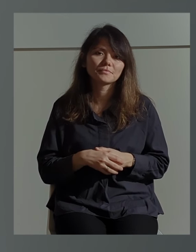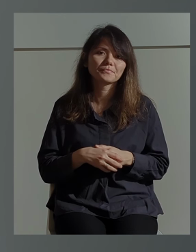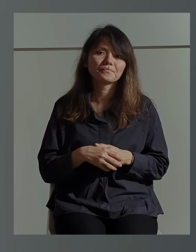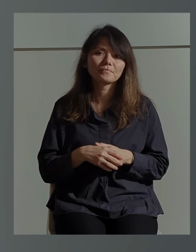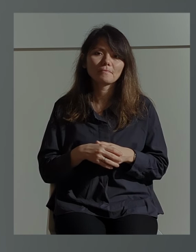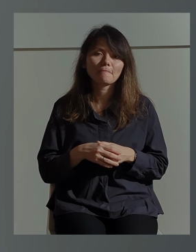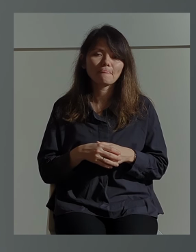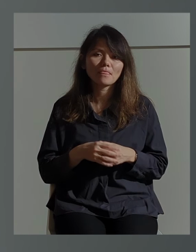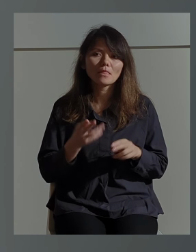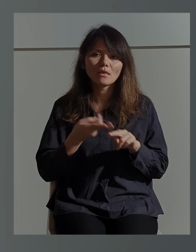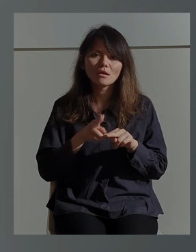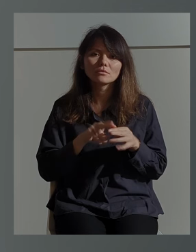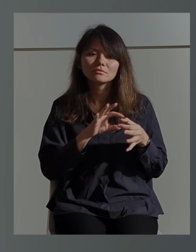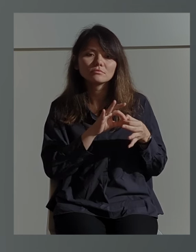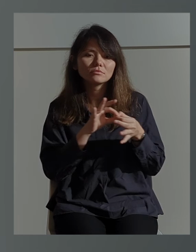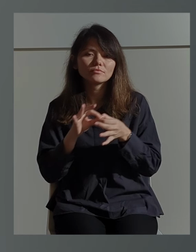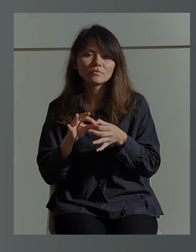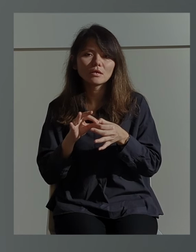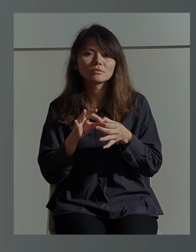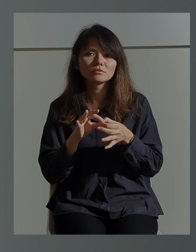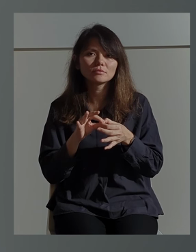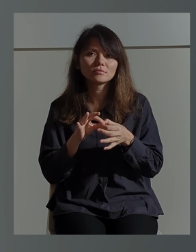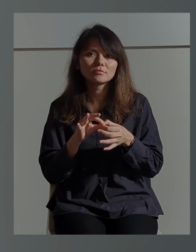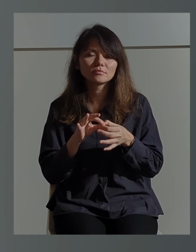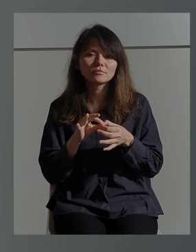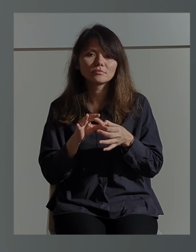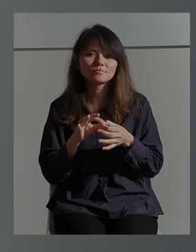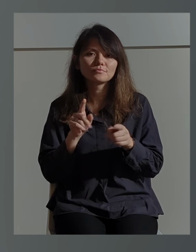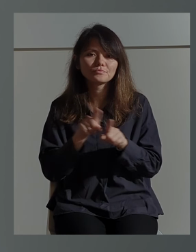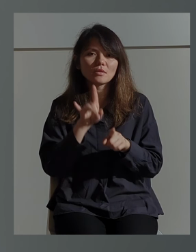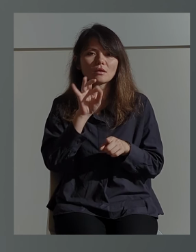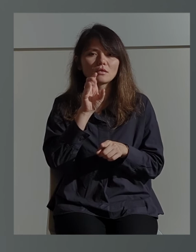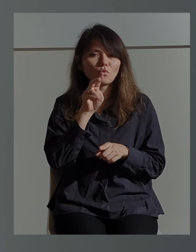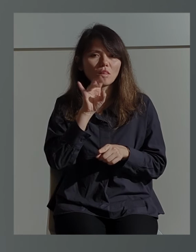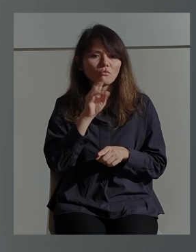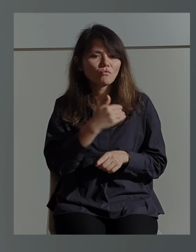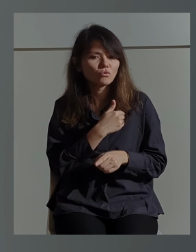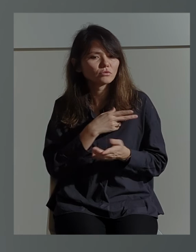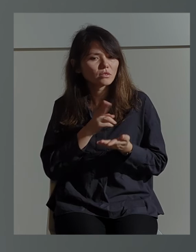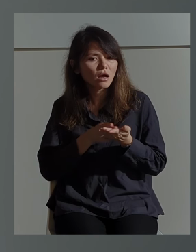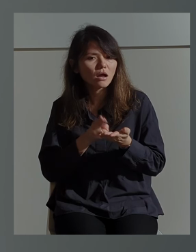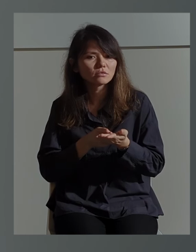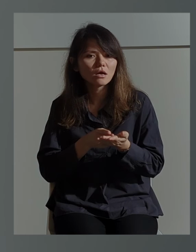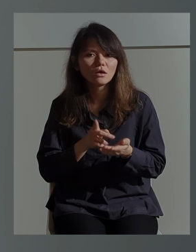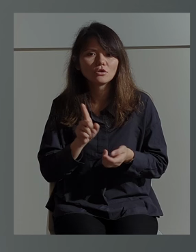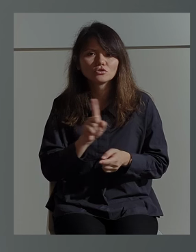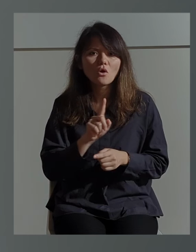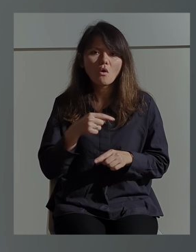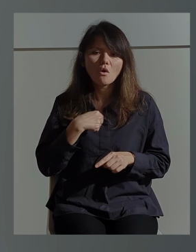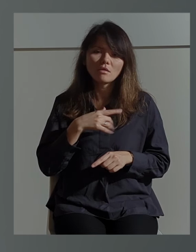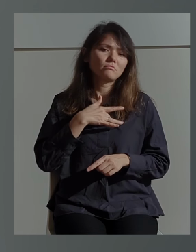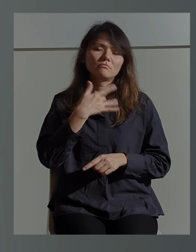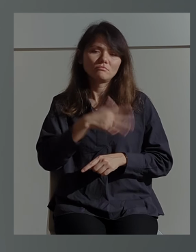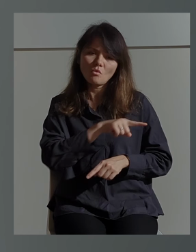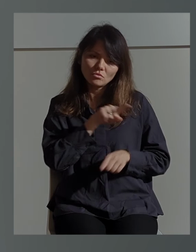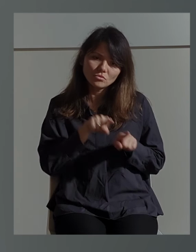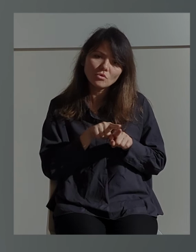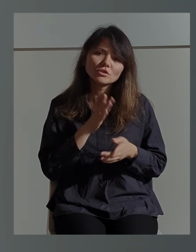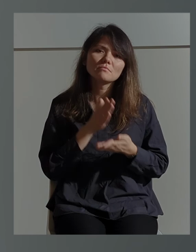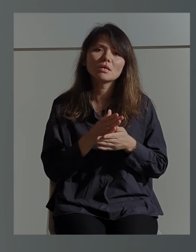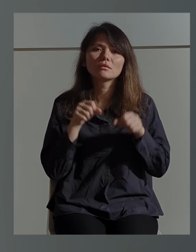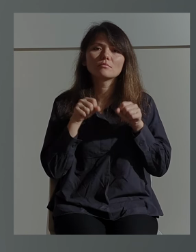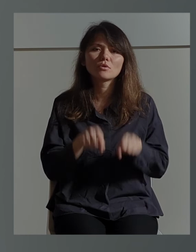или Достоевский соответственно Раскольников хохочет доказать самому себе что он не дрожащая право имеет